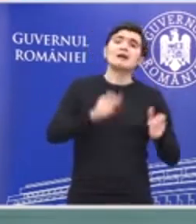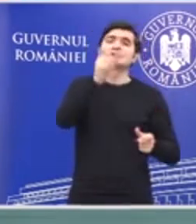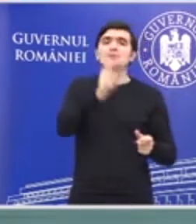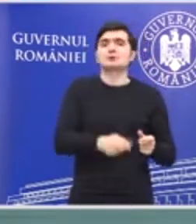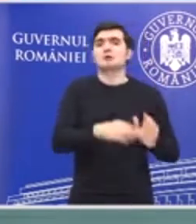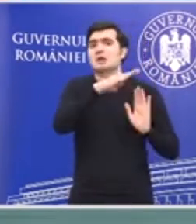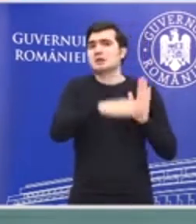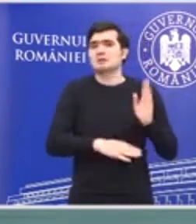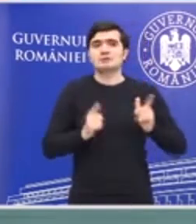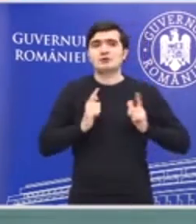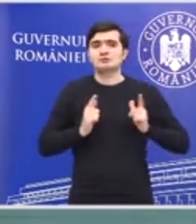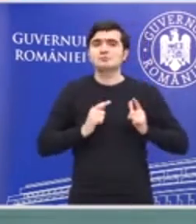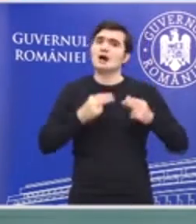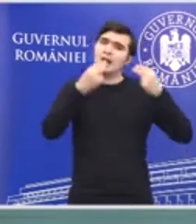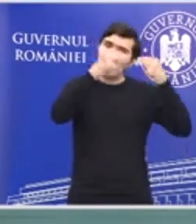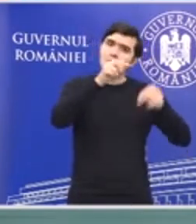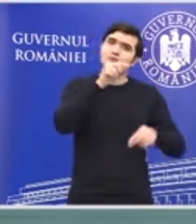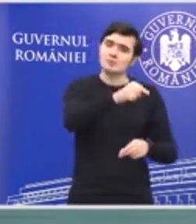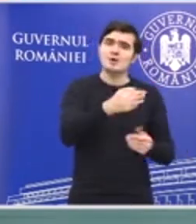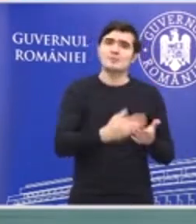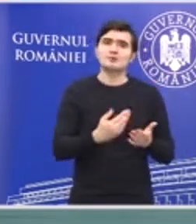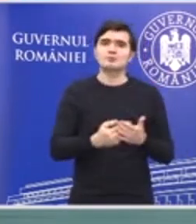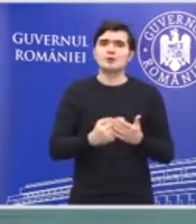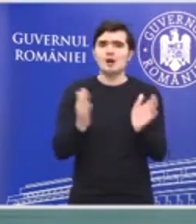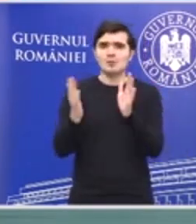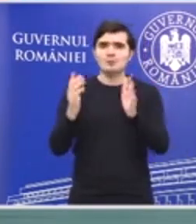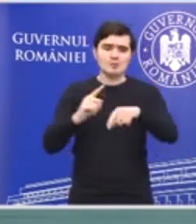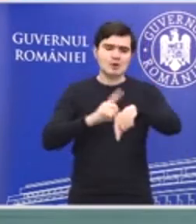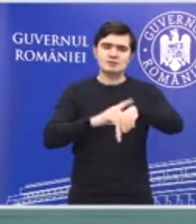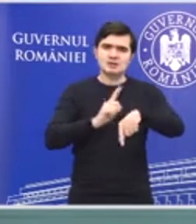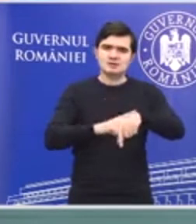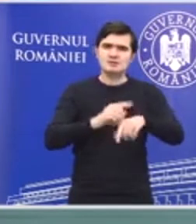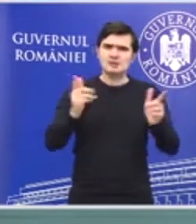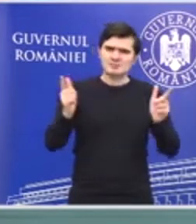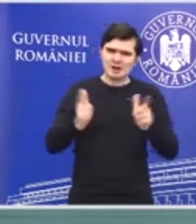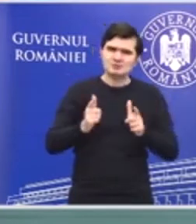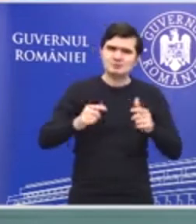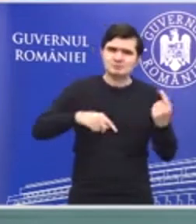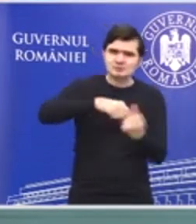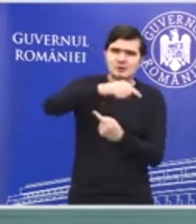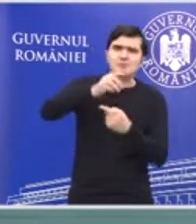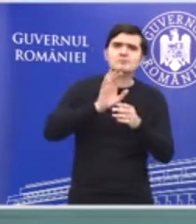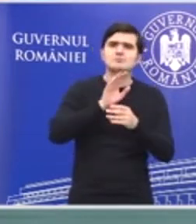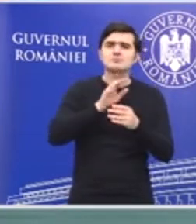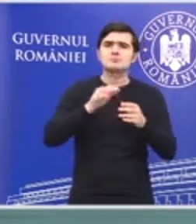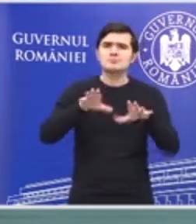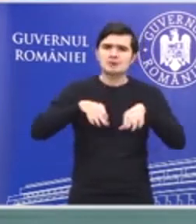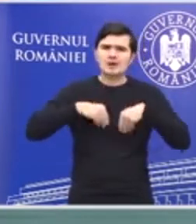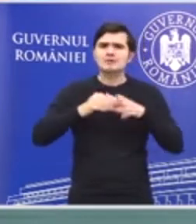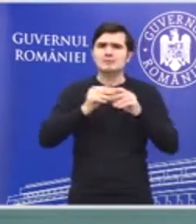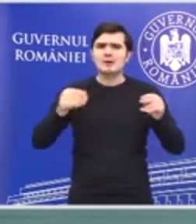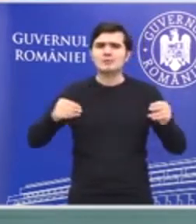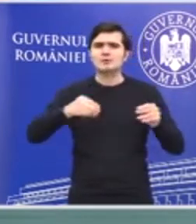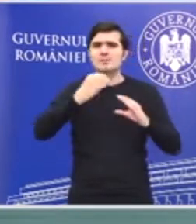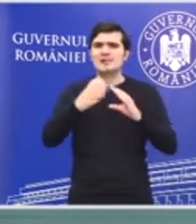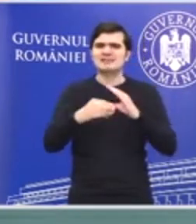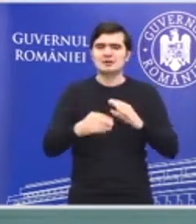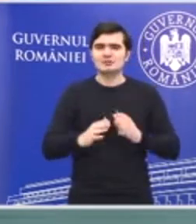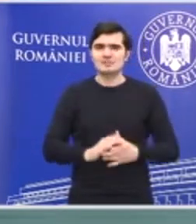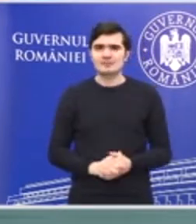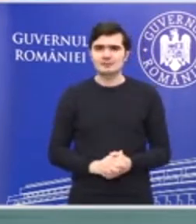așteptare, tocmai pentru a rula într-un interval cât mai scurt persoanele care se află în lista de așteptare. Persoanele